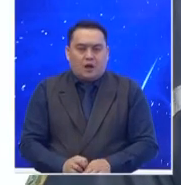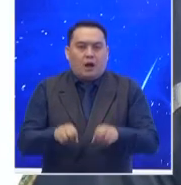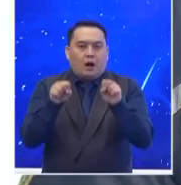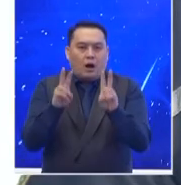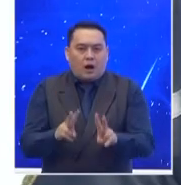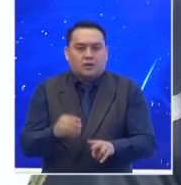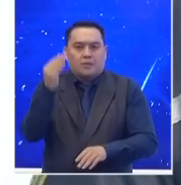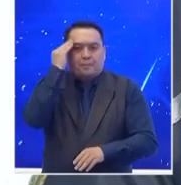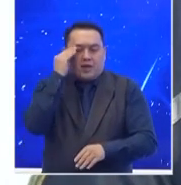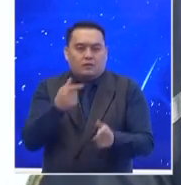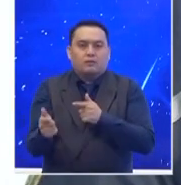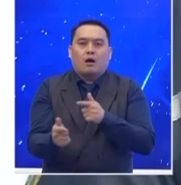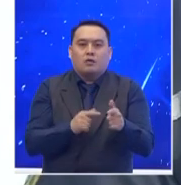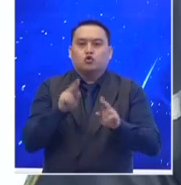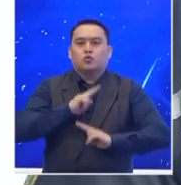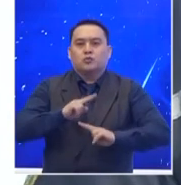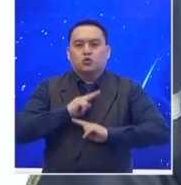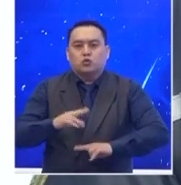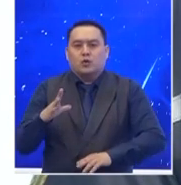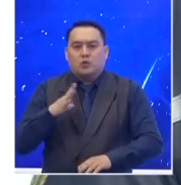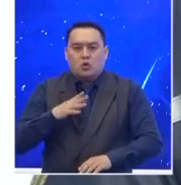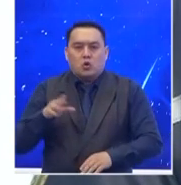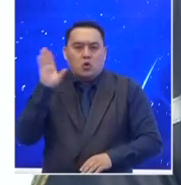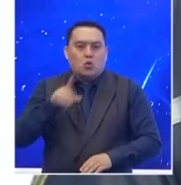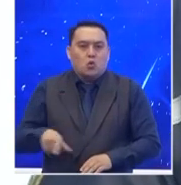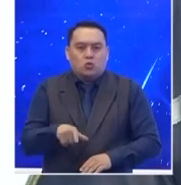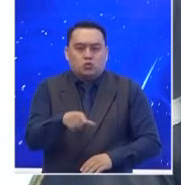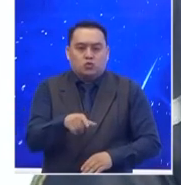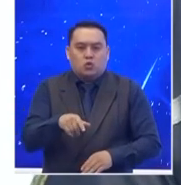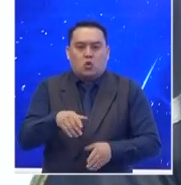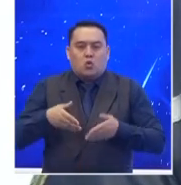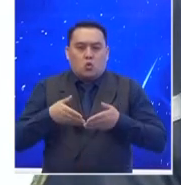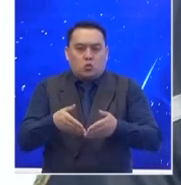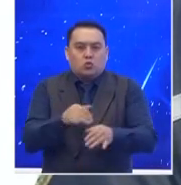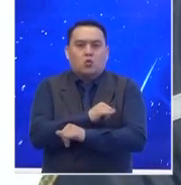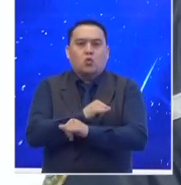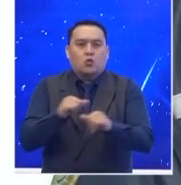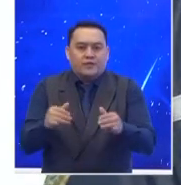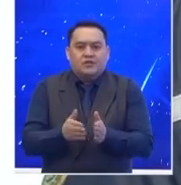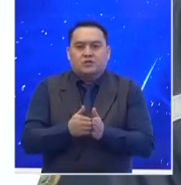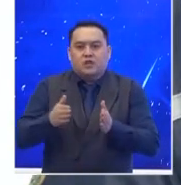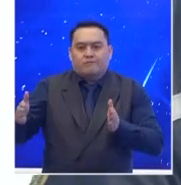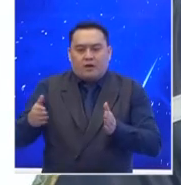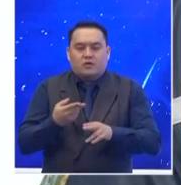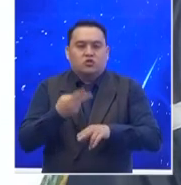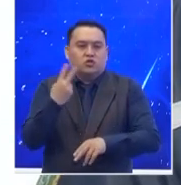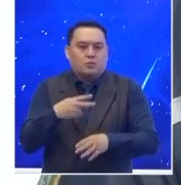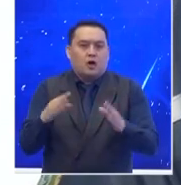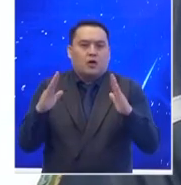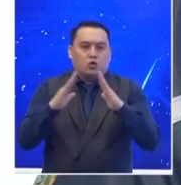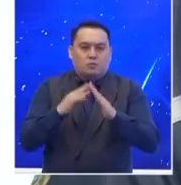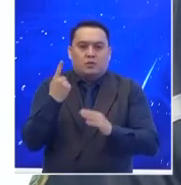Арнайы тактикалық дайындық бойынша жұмыс дедік. Бұл жерде өзенді тереңдетіп, оның арнасын кеңейттік. Сол арқылы біз 20 үй мен